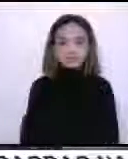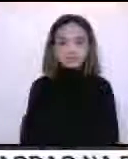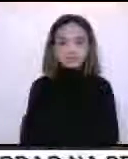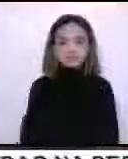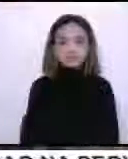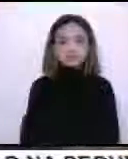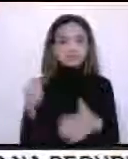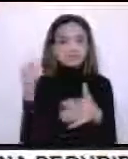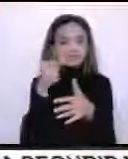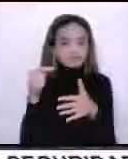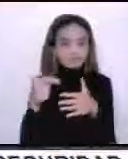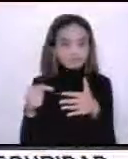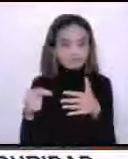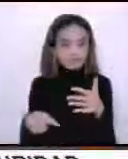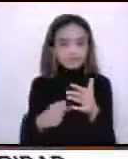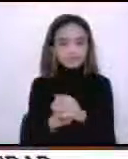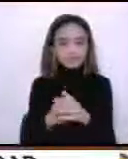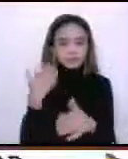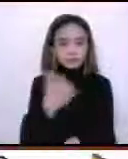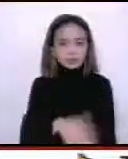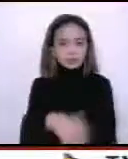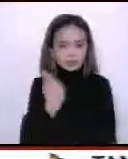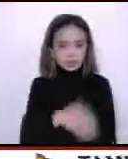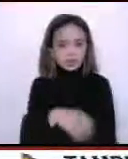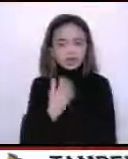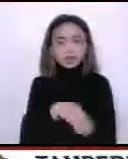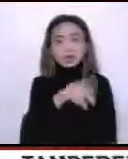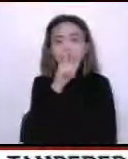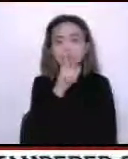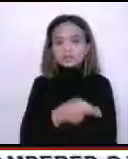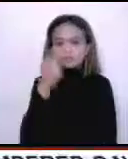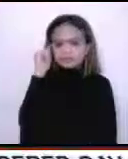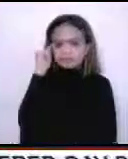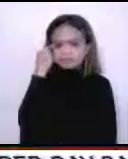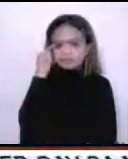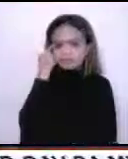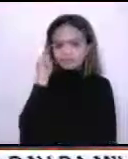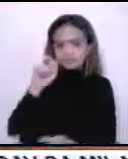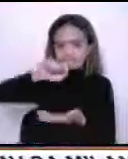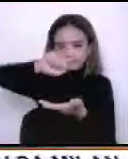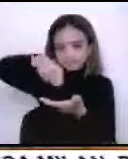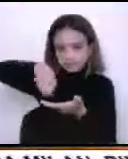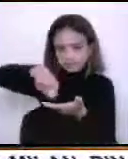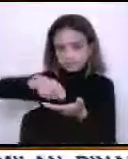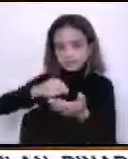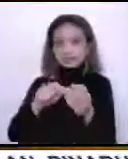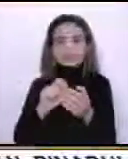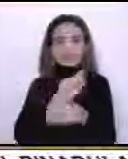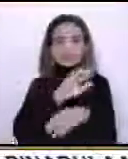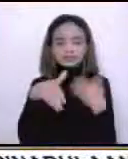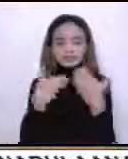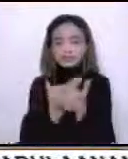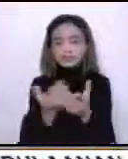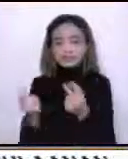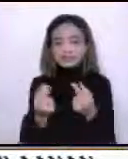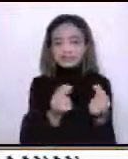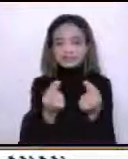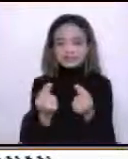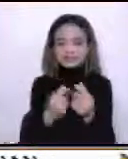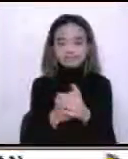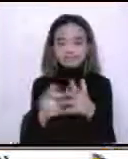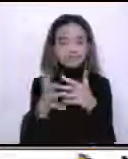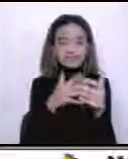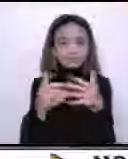detalyado, nakamamangha, talagang pinag-isipan ang pag-ukit sa bawat obra ng kanyang ginagawa. Kahit anong uri